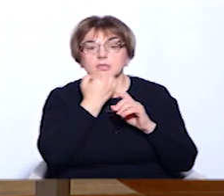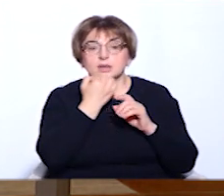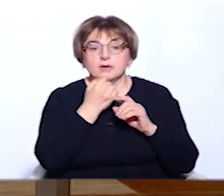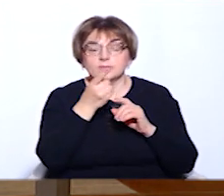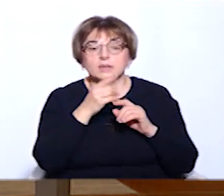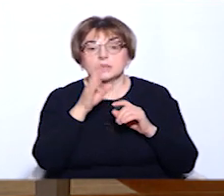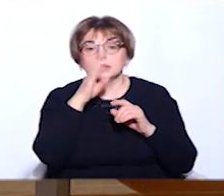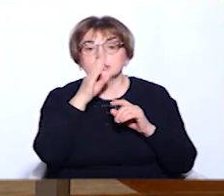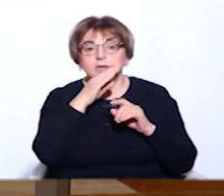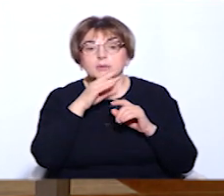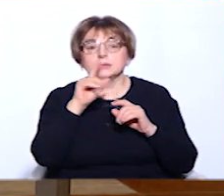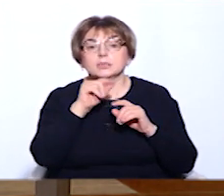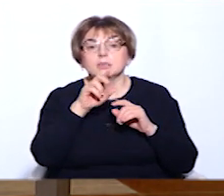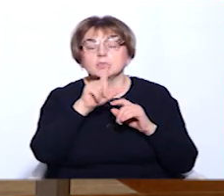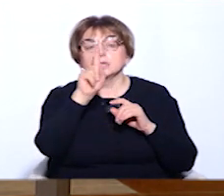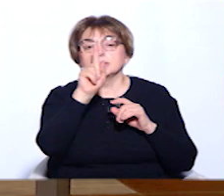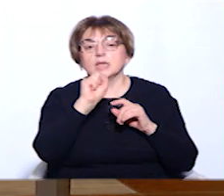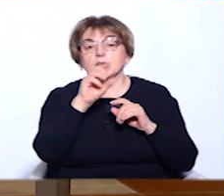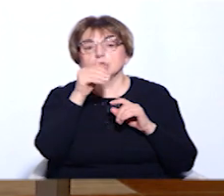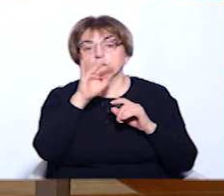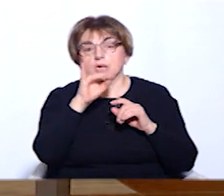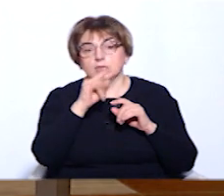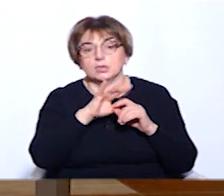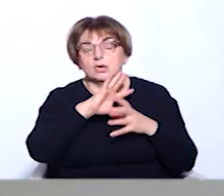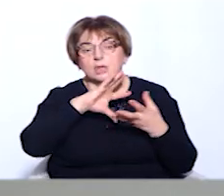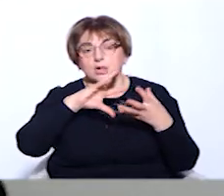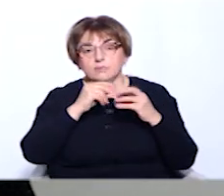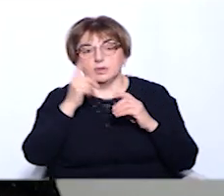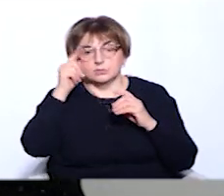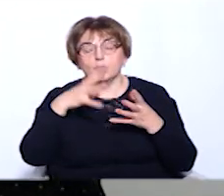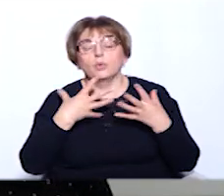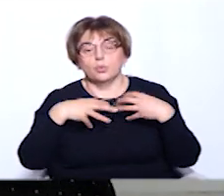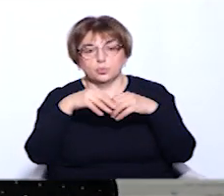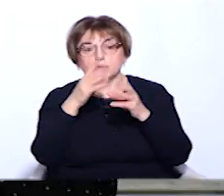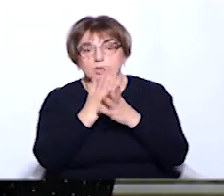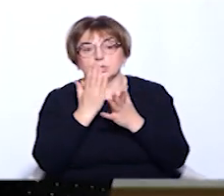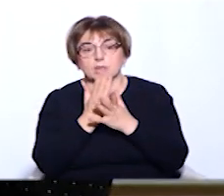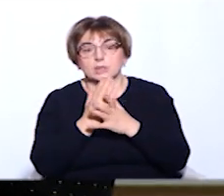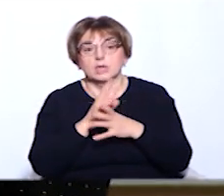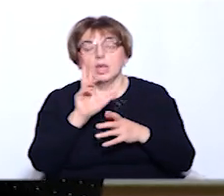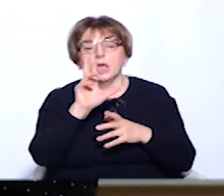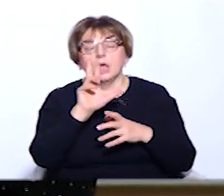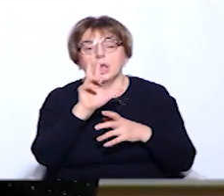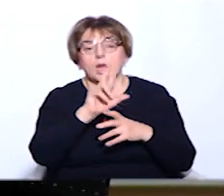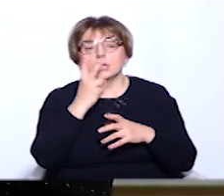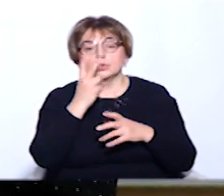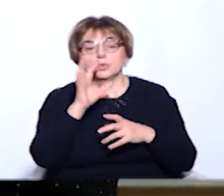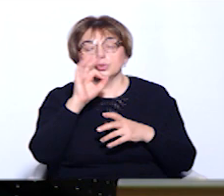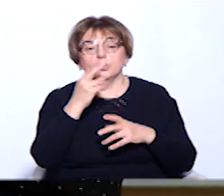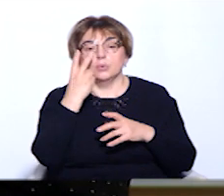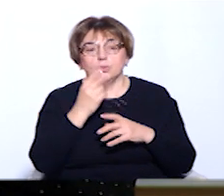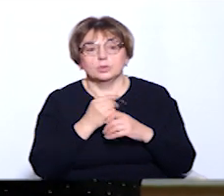არის წყალბადის პეროქსიდი, წყალბადის ზეჟანგი, რომელიც ყველა თქვენგანის ოჯახშია. მისი ფორმულა